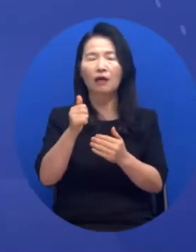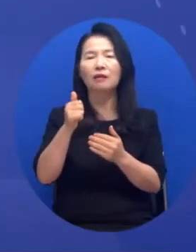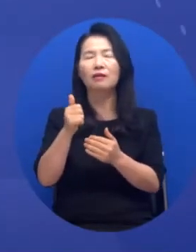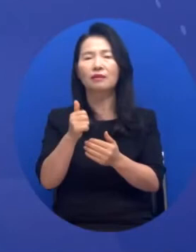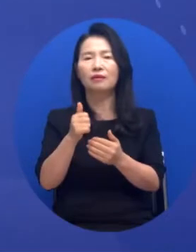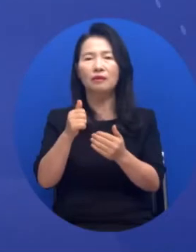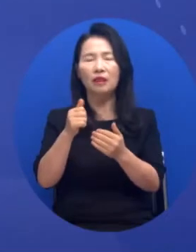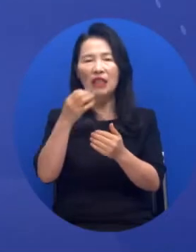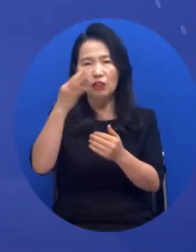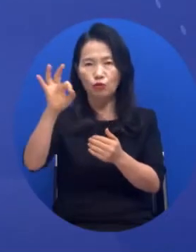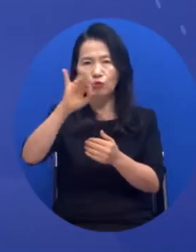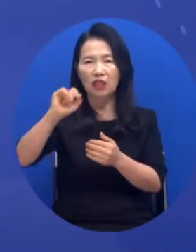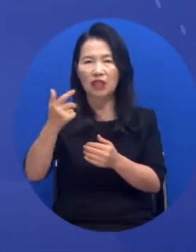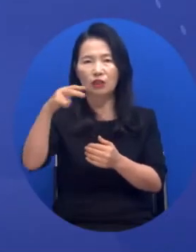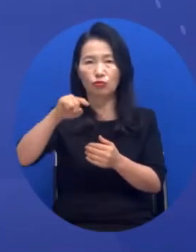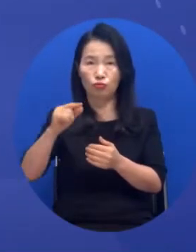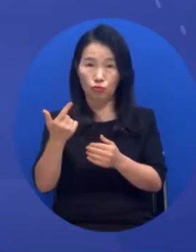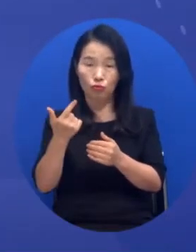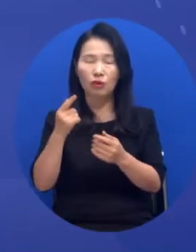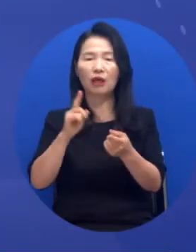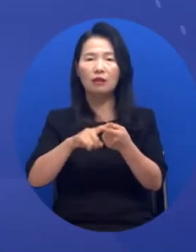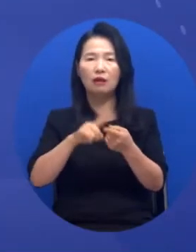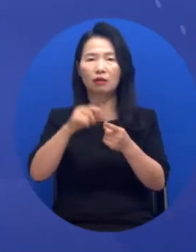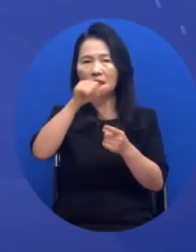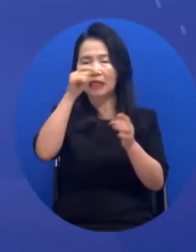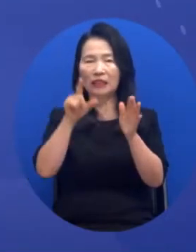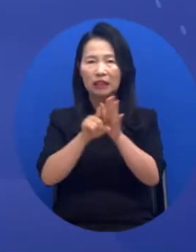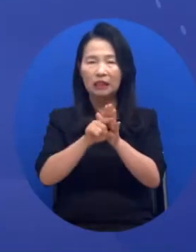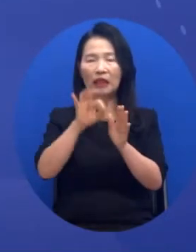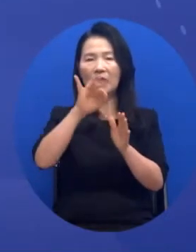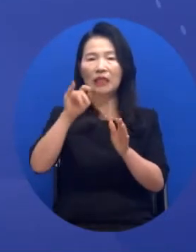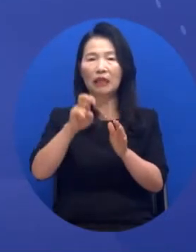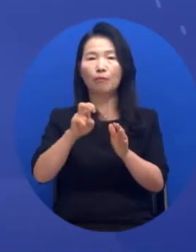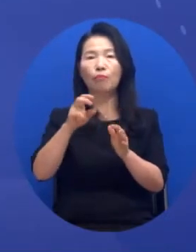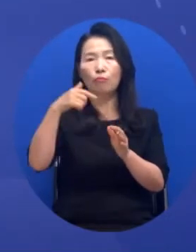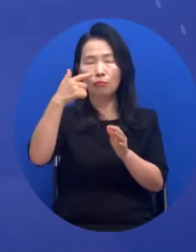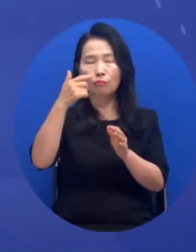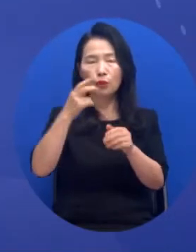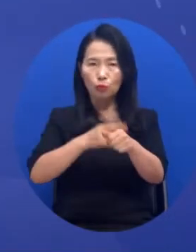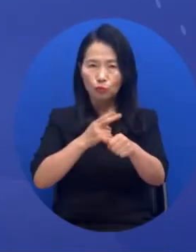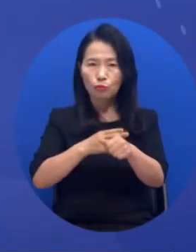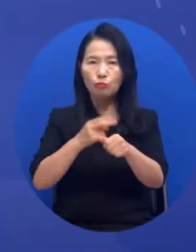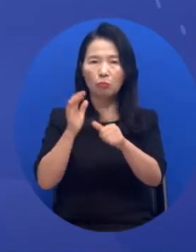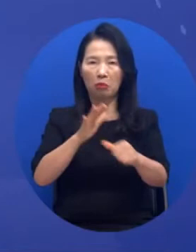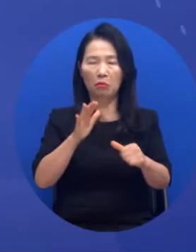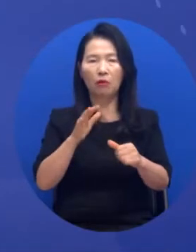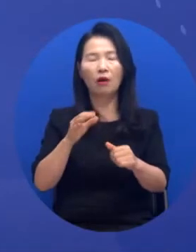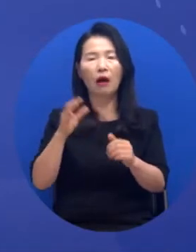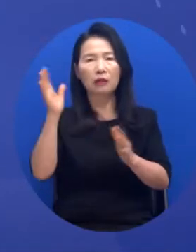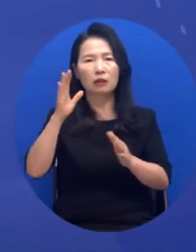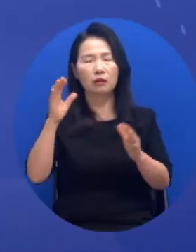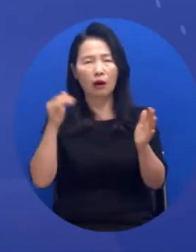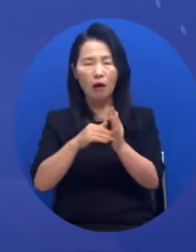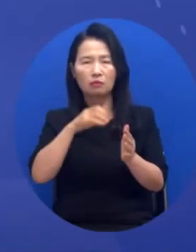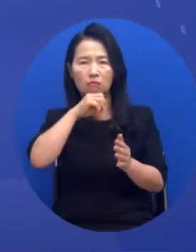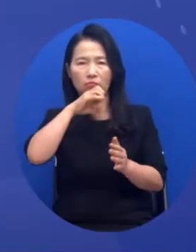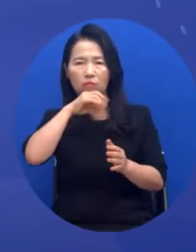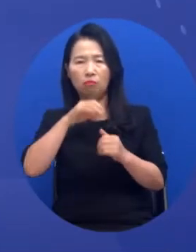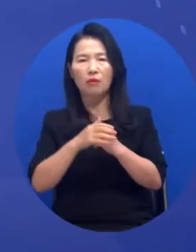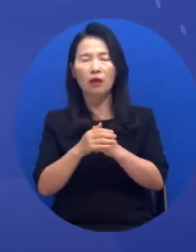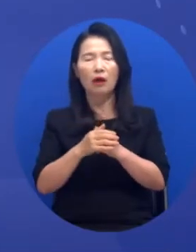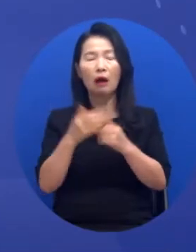거쳐서 장신대 임성빈 목사의 인 줄이 부결 되면서 학생 배까지 반대운동에 나섰습니다 학교 이사회가 적법하게